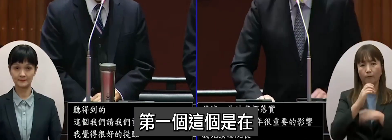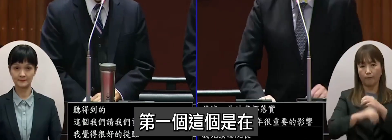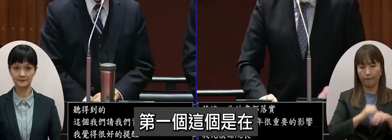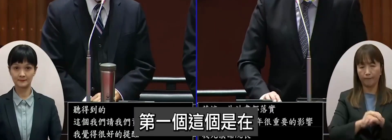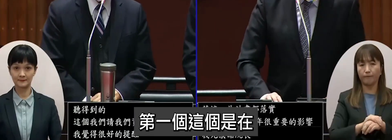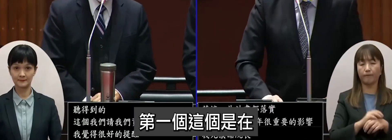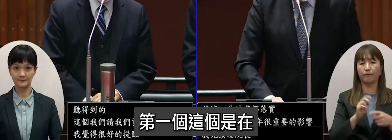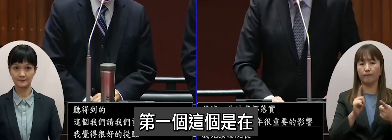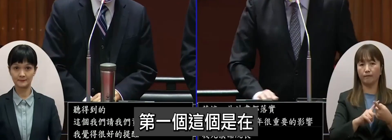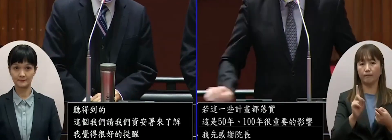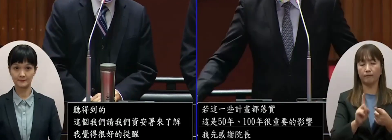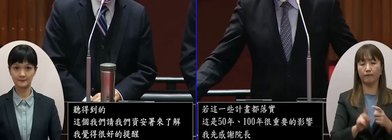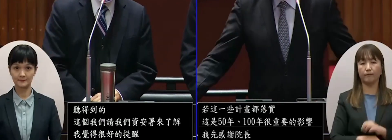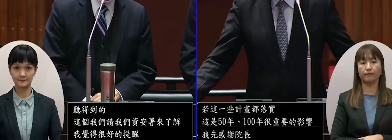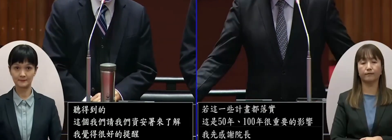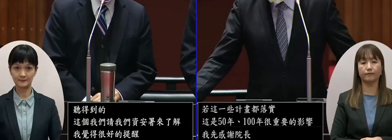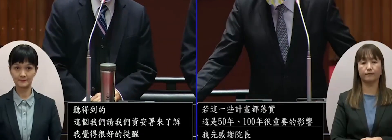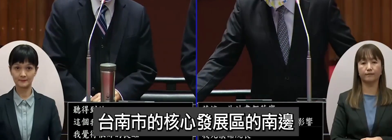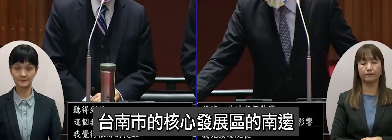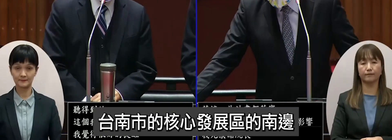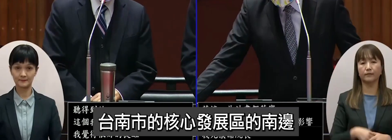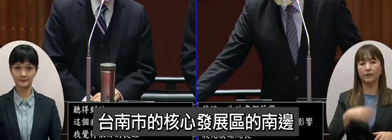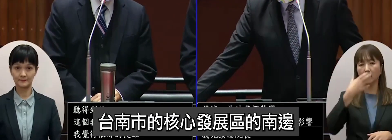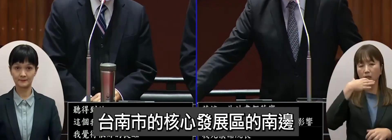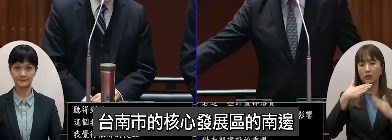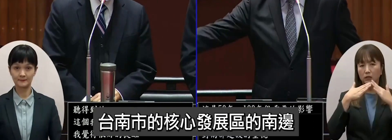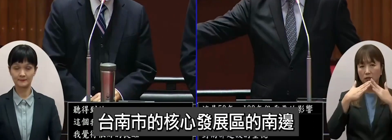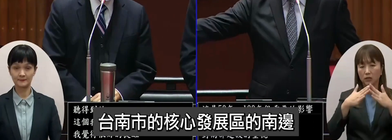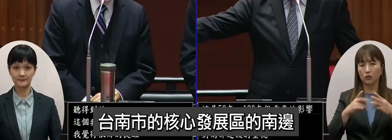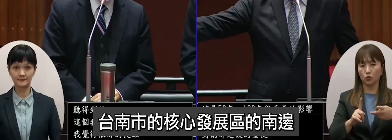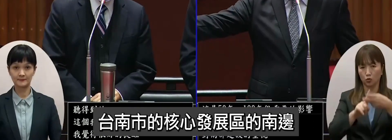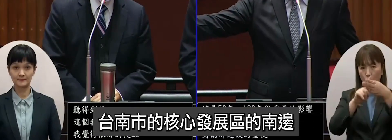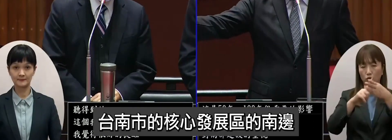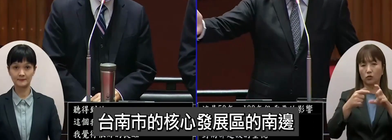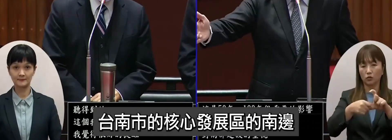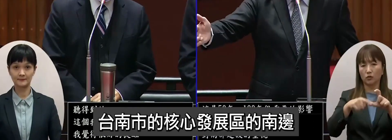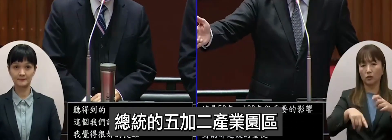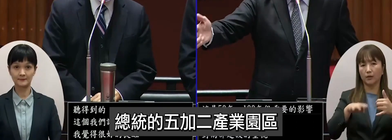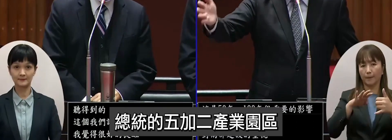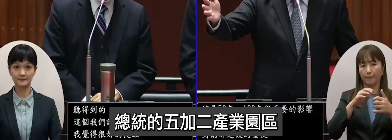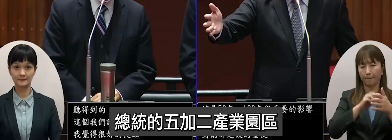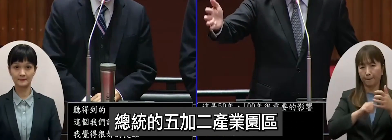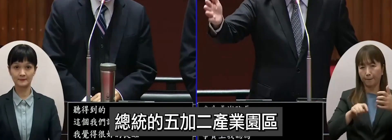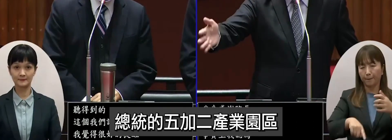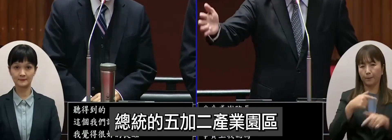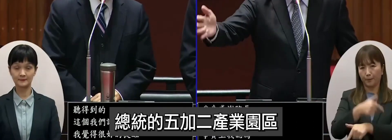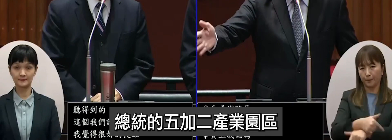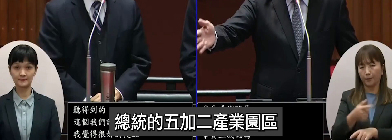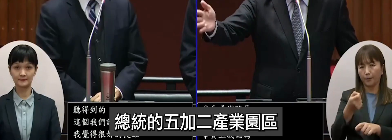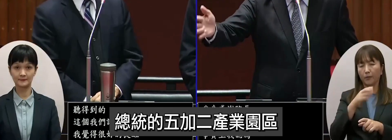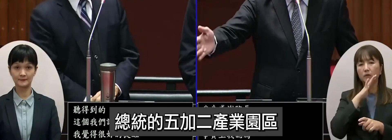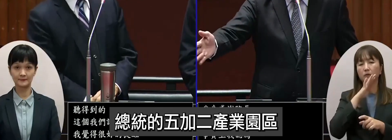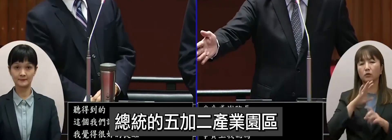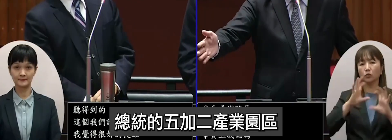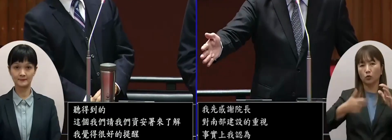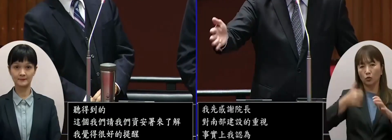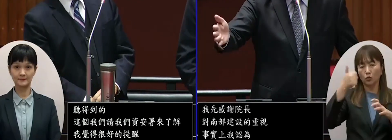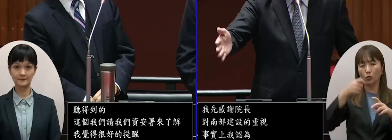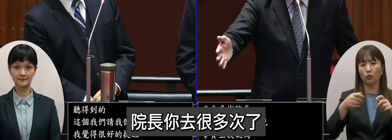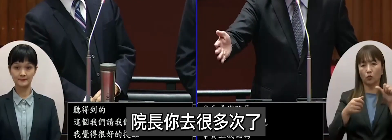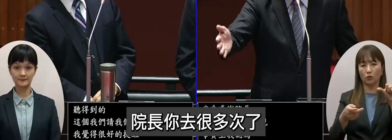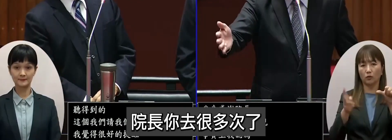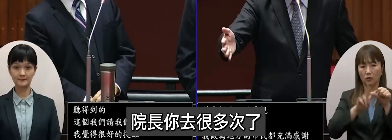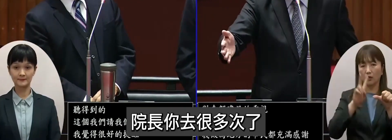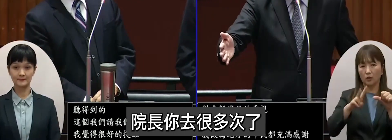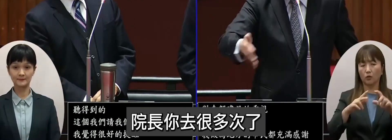哈，这个是在台南市的核心发展区的南边哈，绿总统的5+2产业园区，